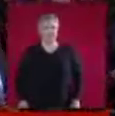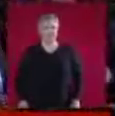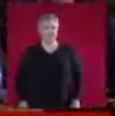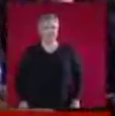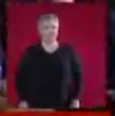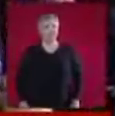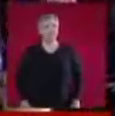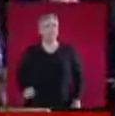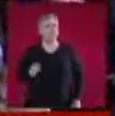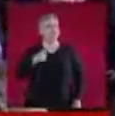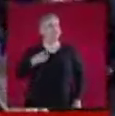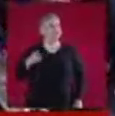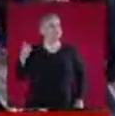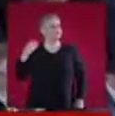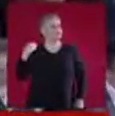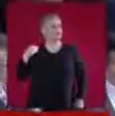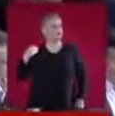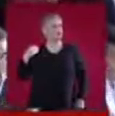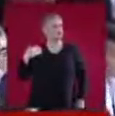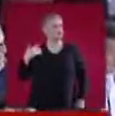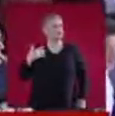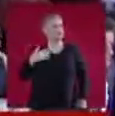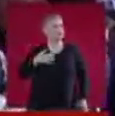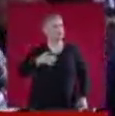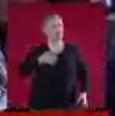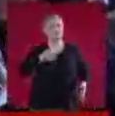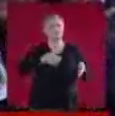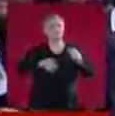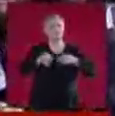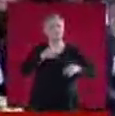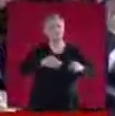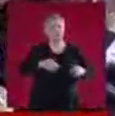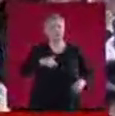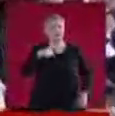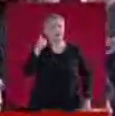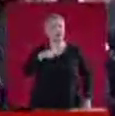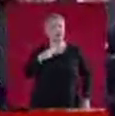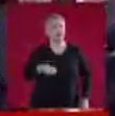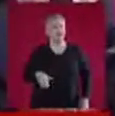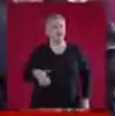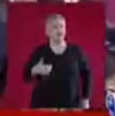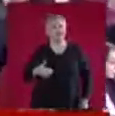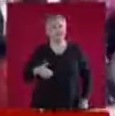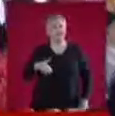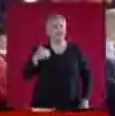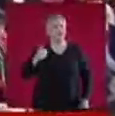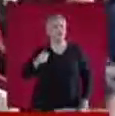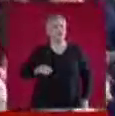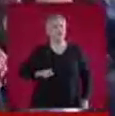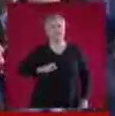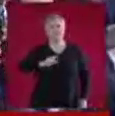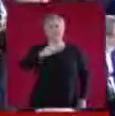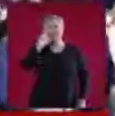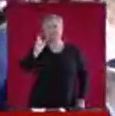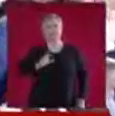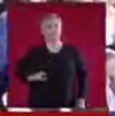άκουσα πριν ένα ιστορικό στέλεχος της ιταλικής αριστεράς και είναι μεγάλη τιμή μας που